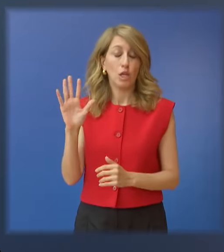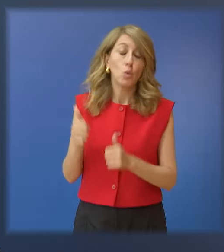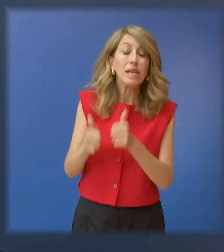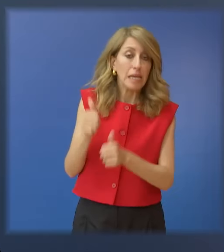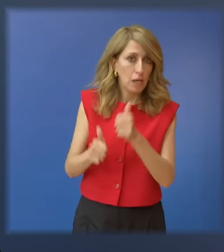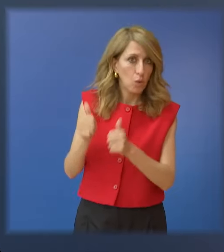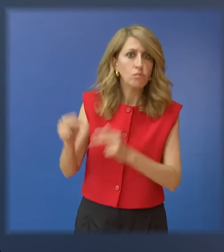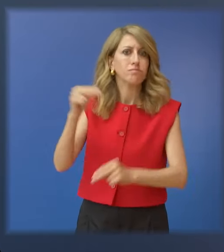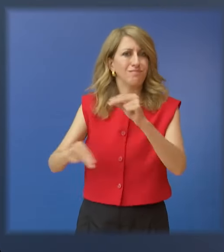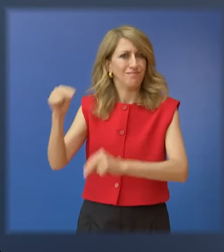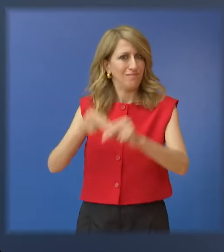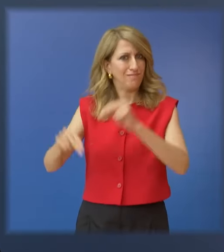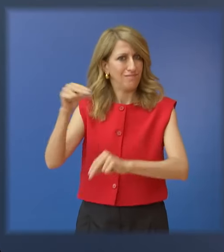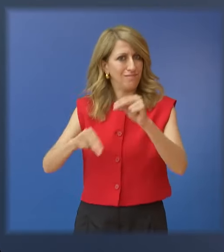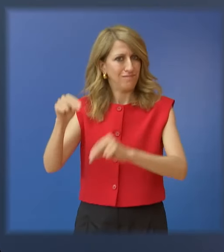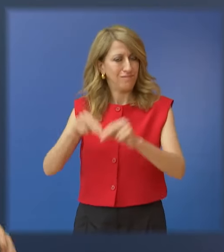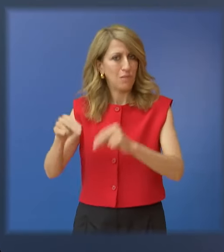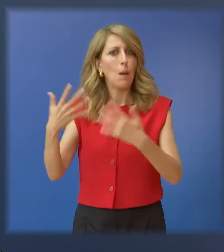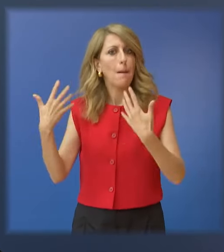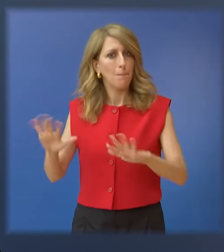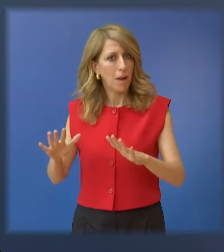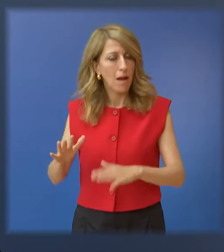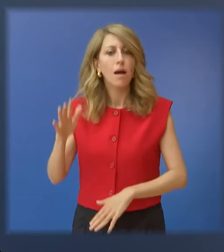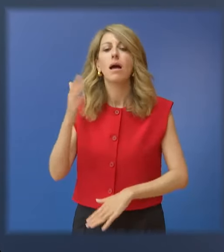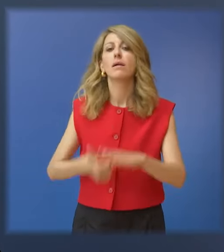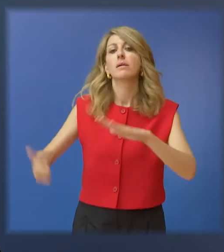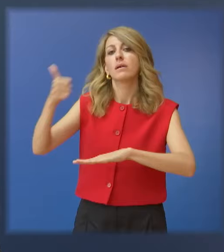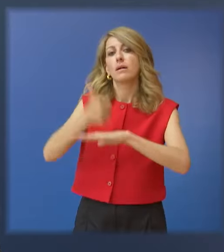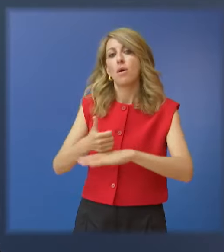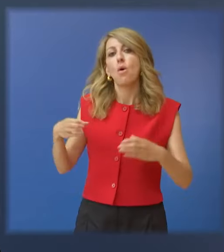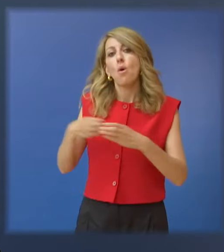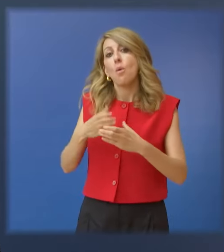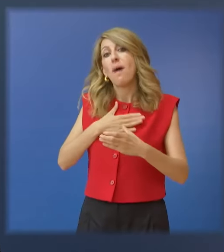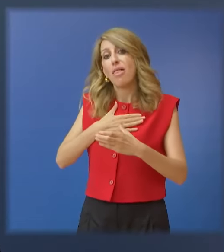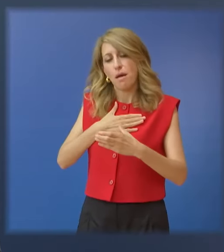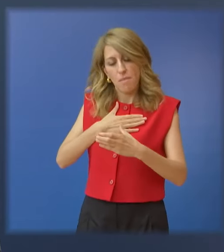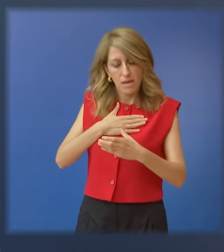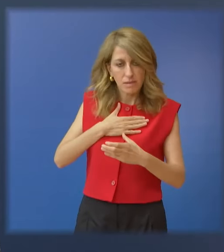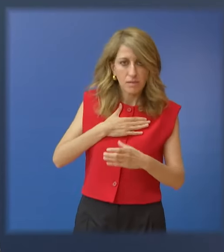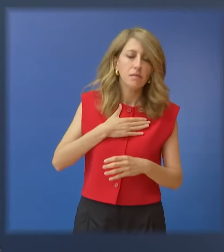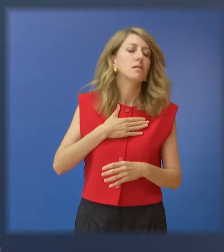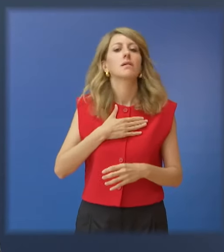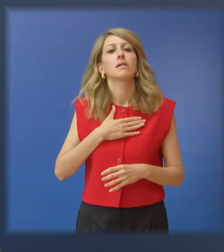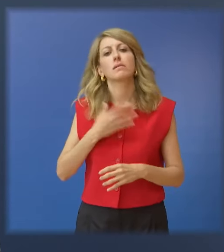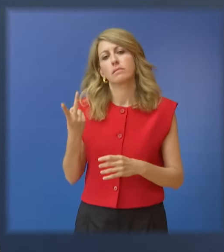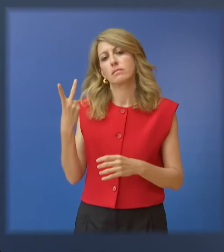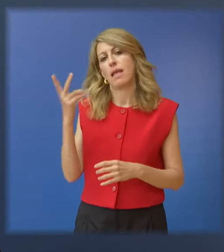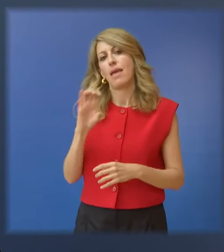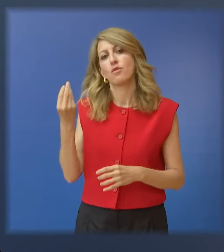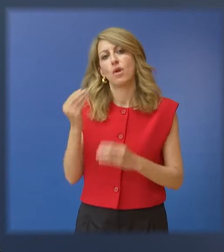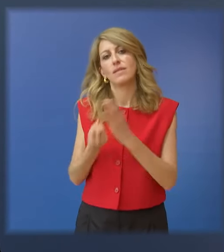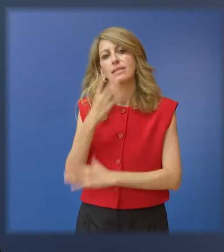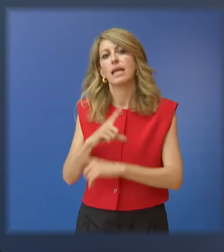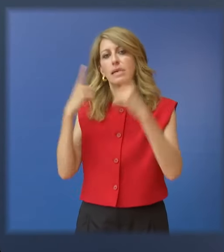των αντιπροέδρων ττου ελκ προέβην ε η κυρία ό δηλαδή ως επικεφαλής ευρωμάθηση ευρωπαϊκό κοινοβούλιο σε προφορική δήλωση που